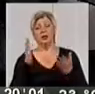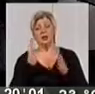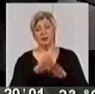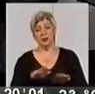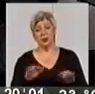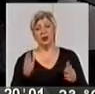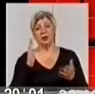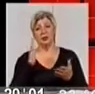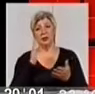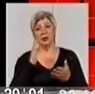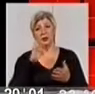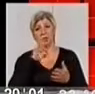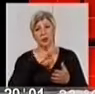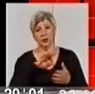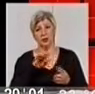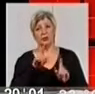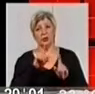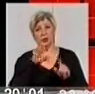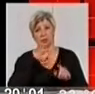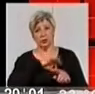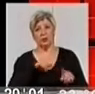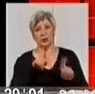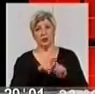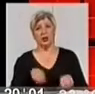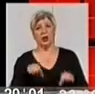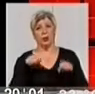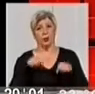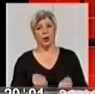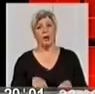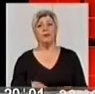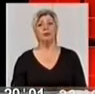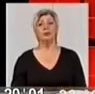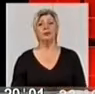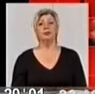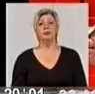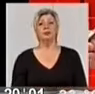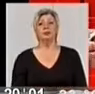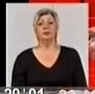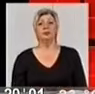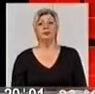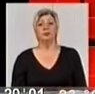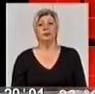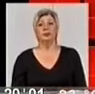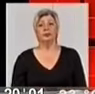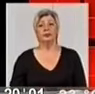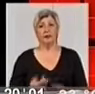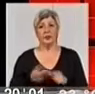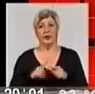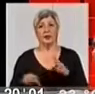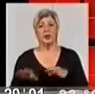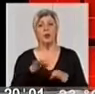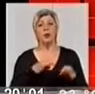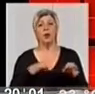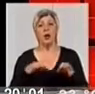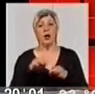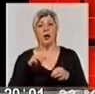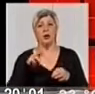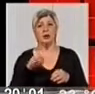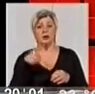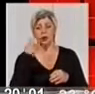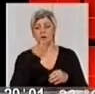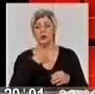правом. Тільки організовує це, безумовно, інша установа. Ну, це такі, це проекти, проекти